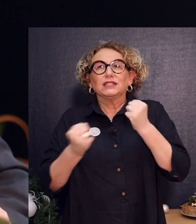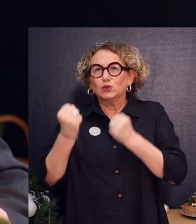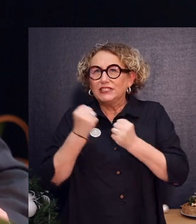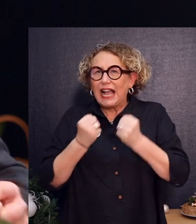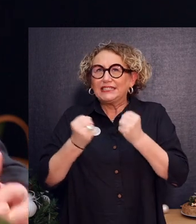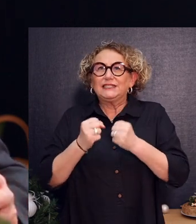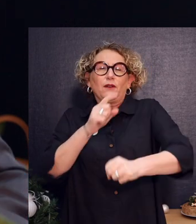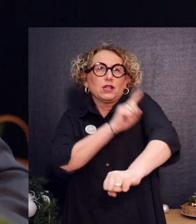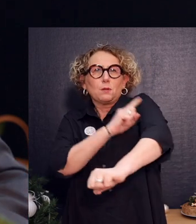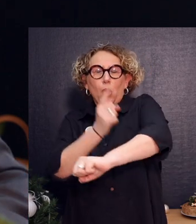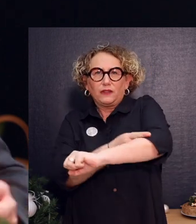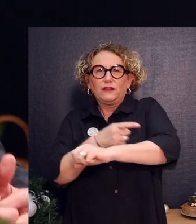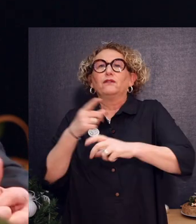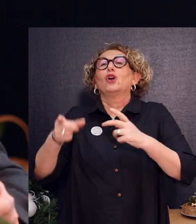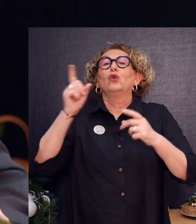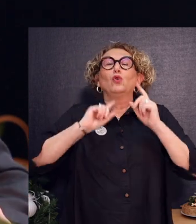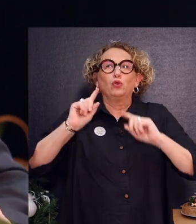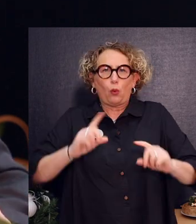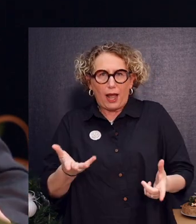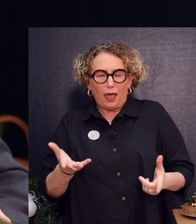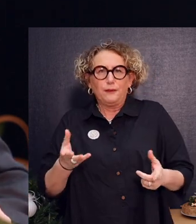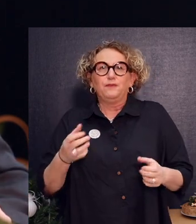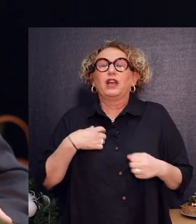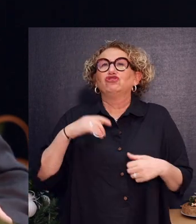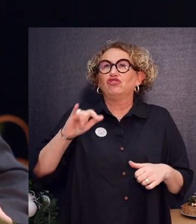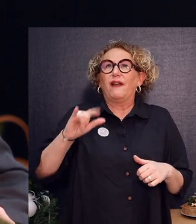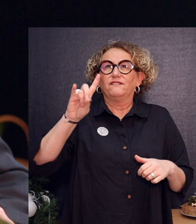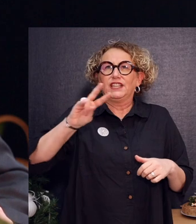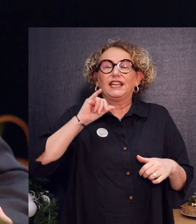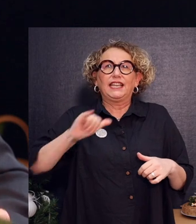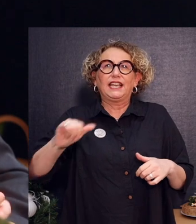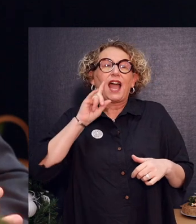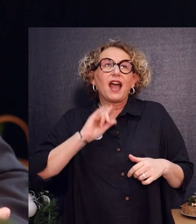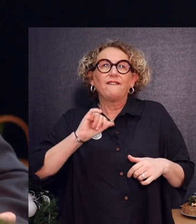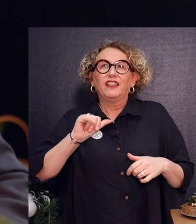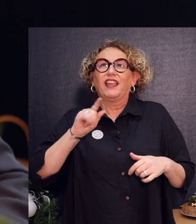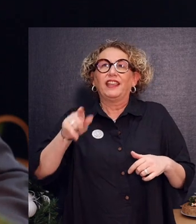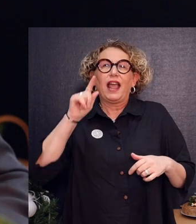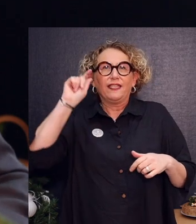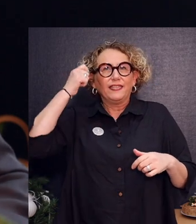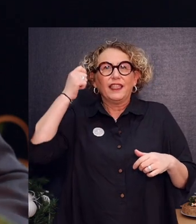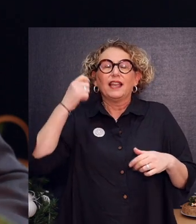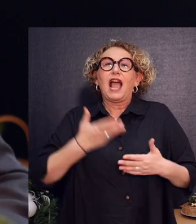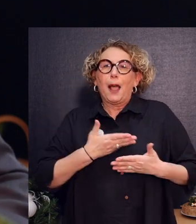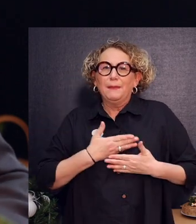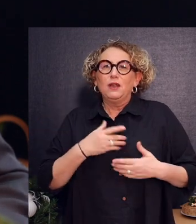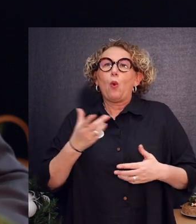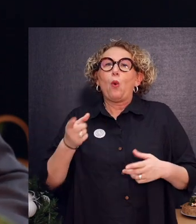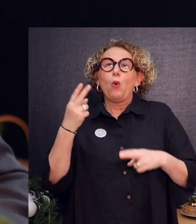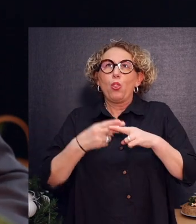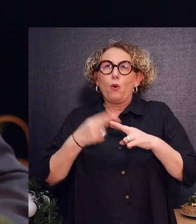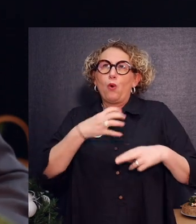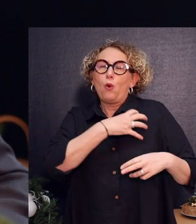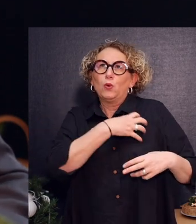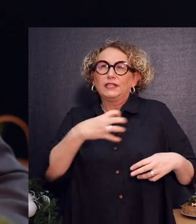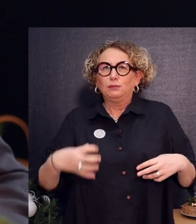associatives, sportives et culturelles. Chères vitriennes, chers vitriens, mes chers amis, au nom du